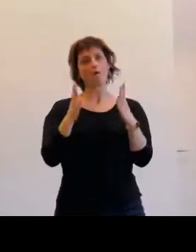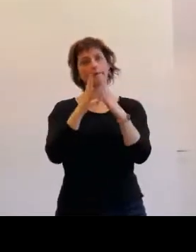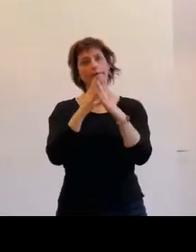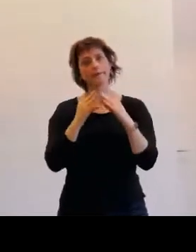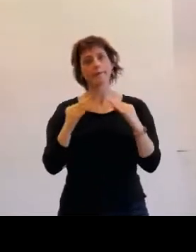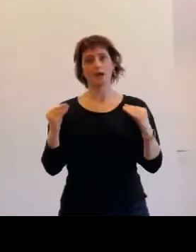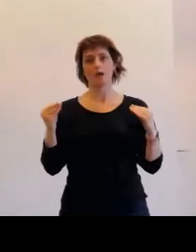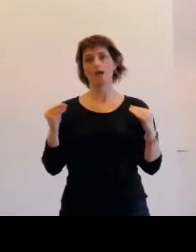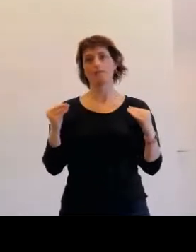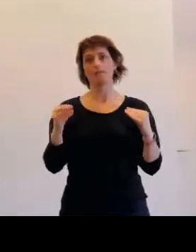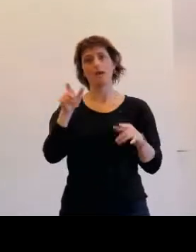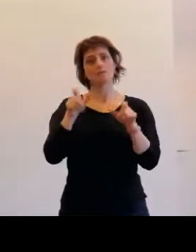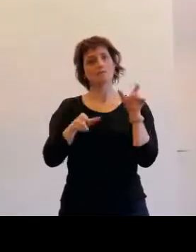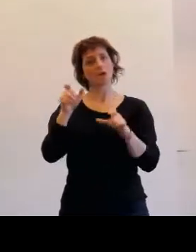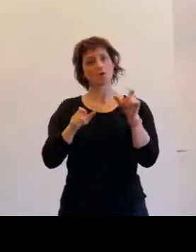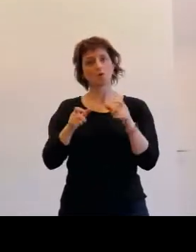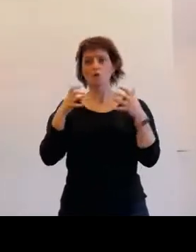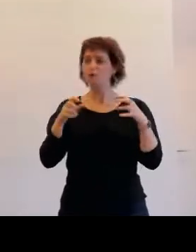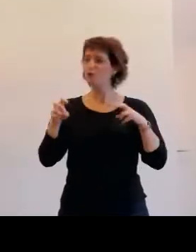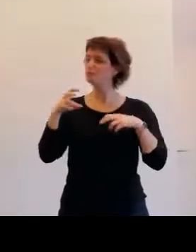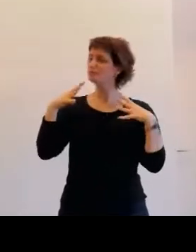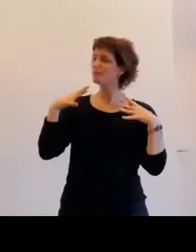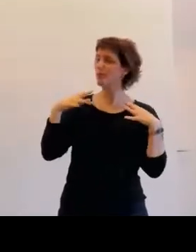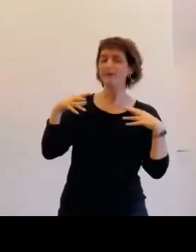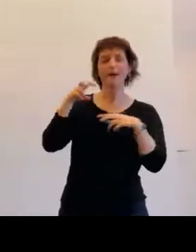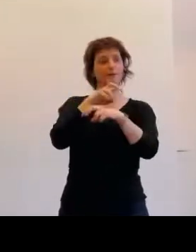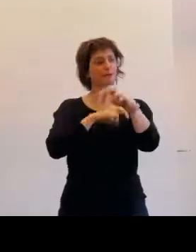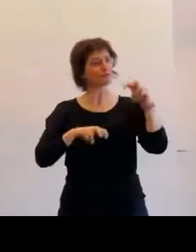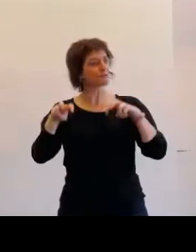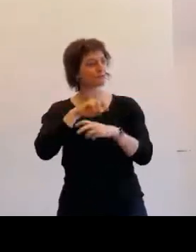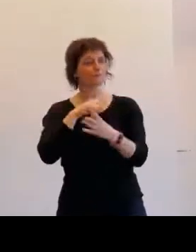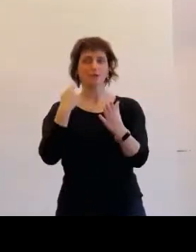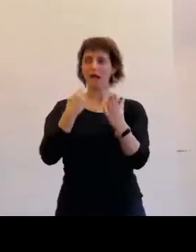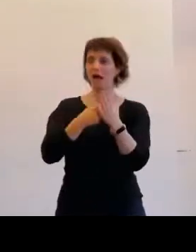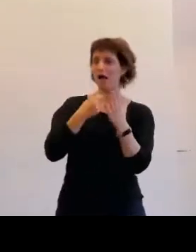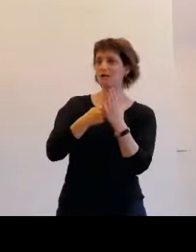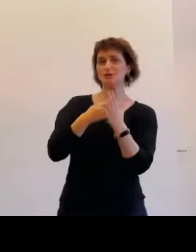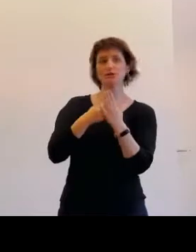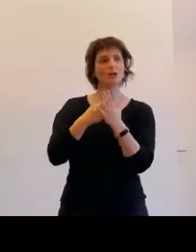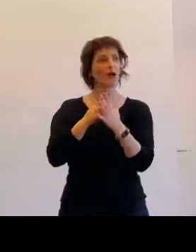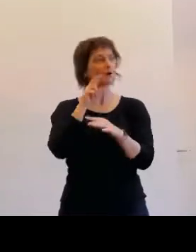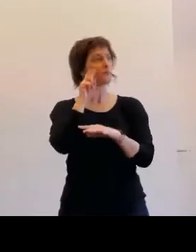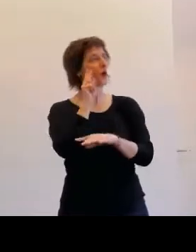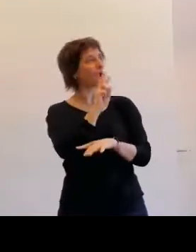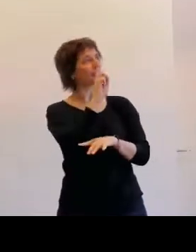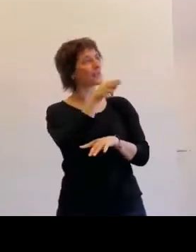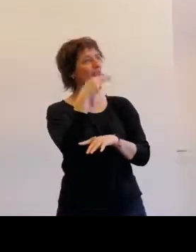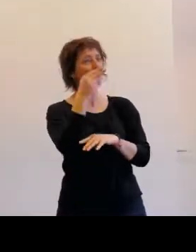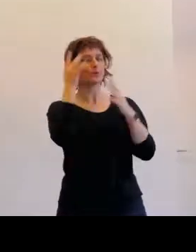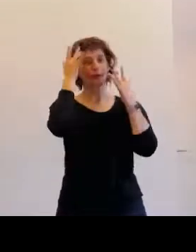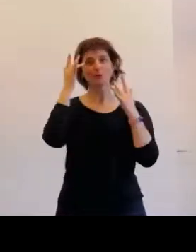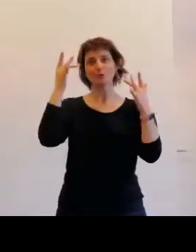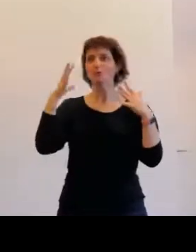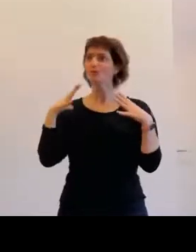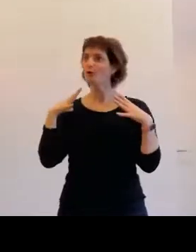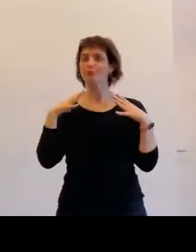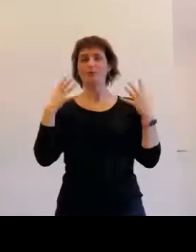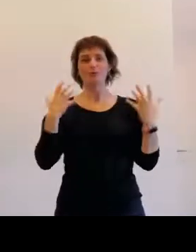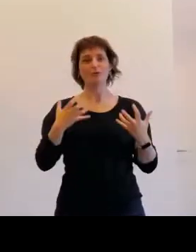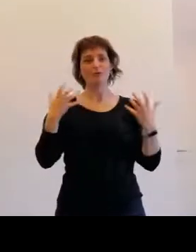ceux qui veulent pouvoir déambuler, se promener, faire des achats, profiter de la nature et de la culture au cœur de la ville chaque